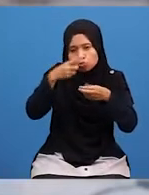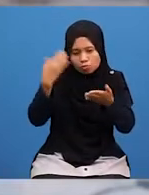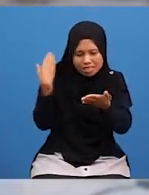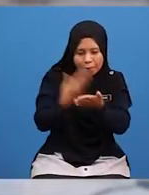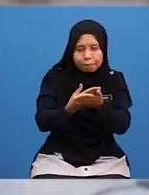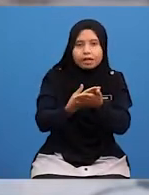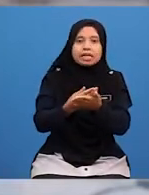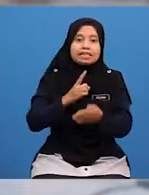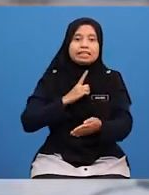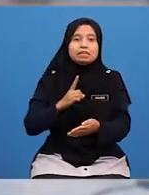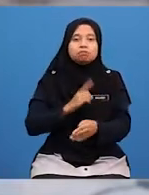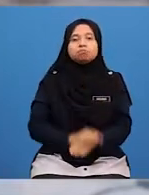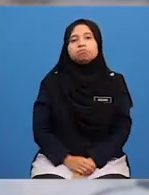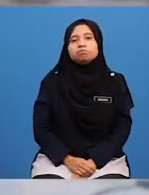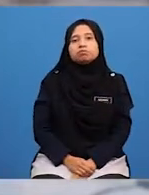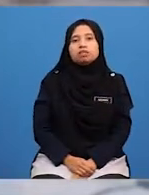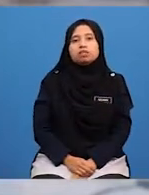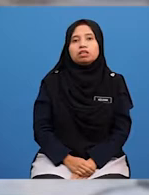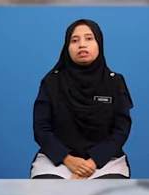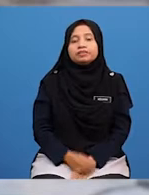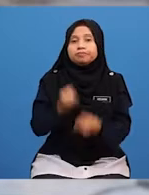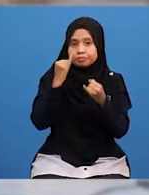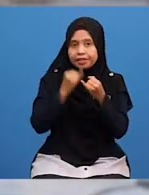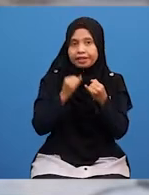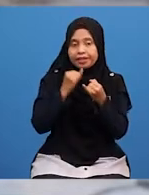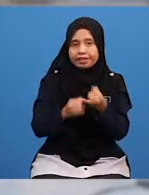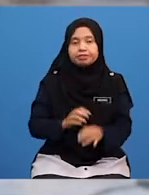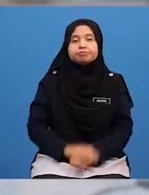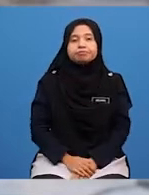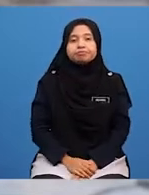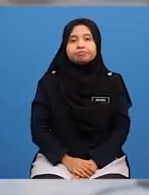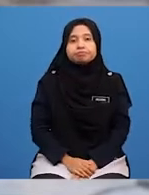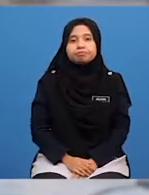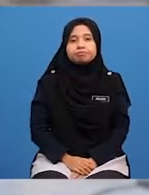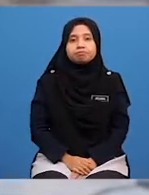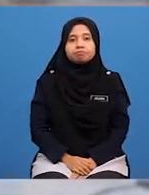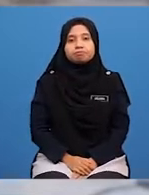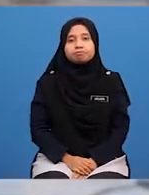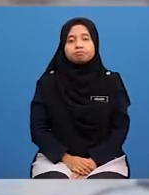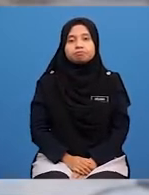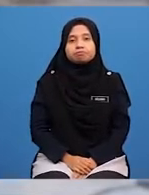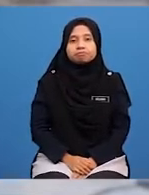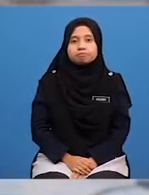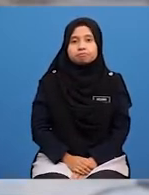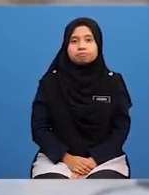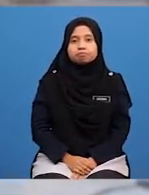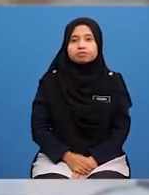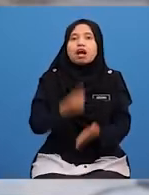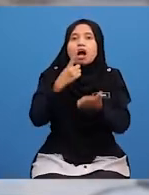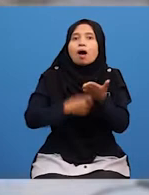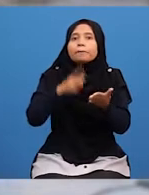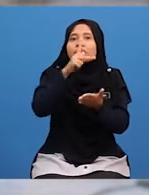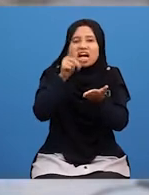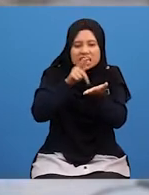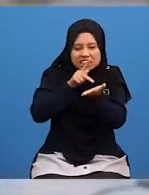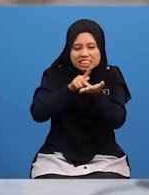dakwah. Murid-murid, topik yang terakhir untuk perbincangan kita pada hari ini ialah